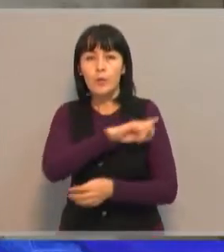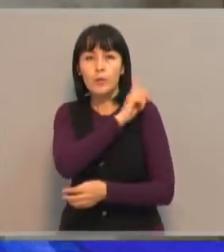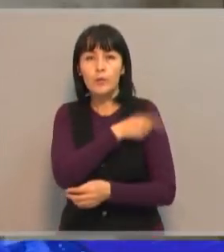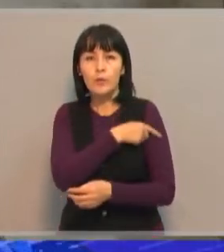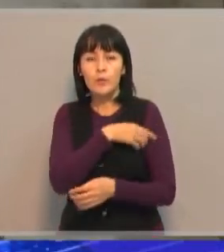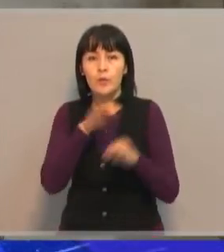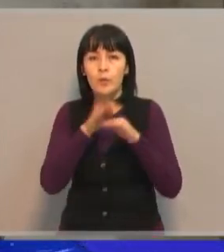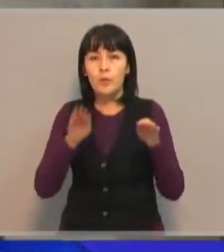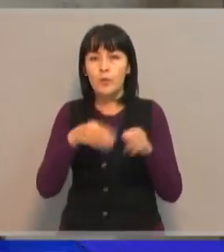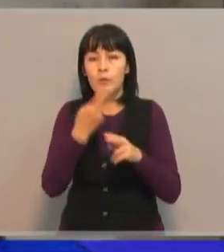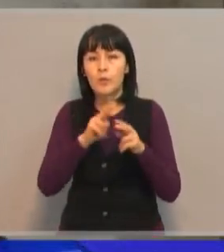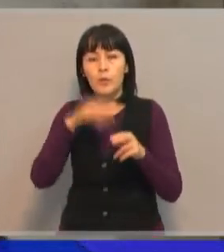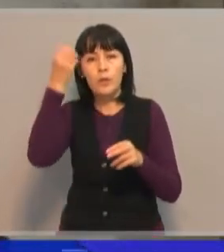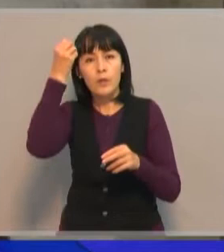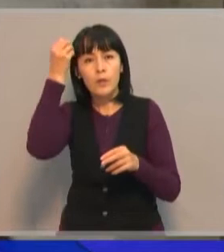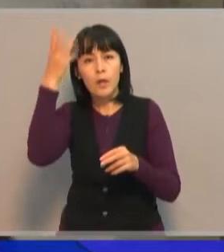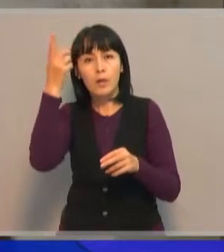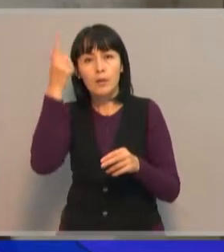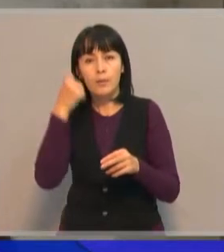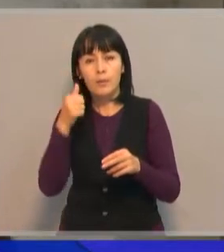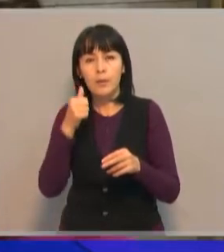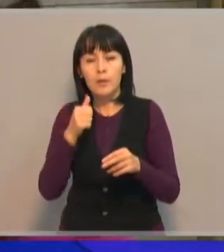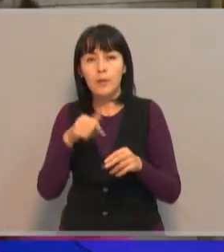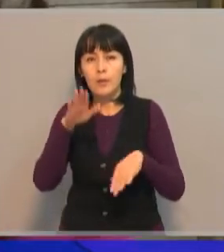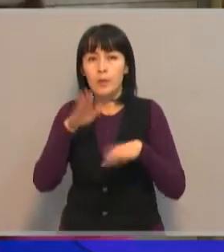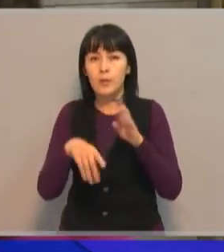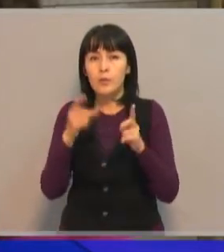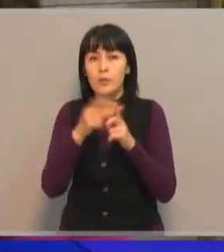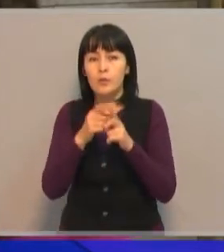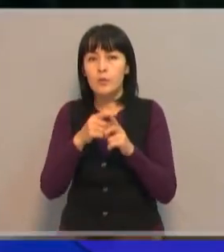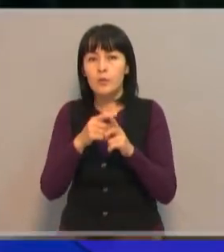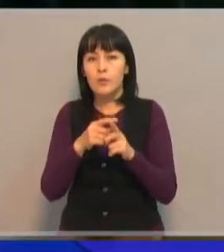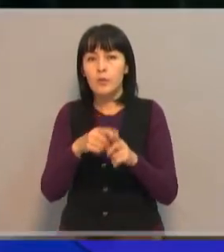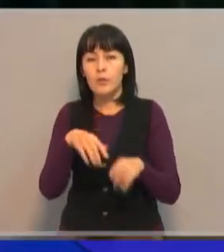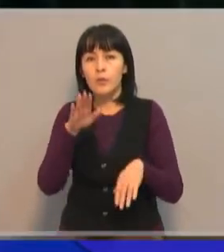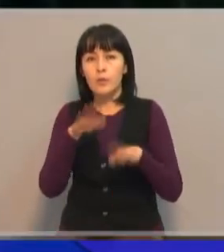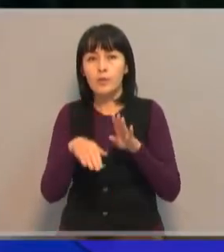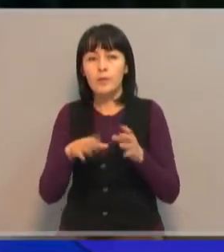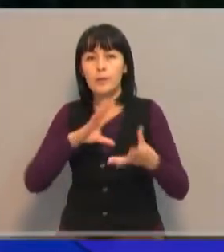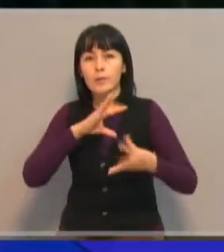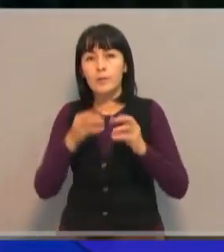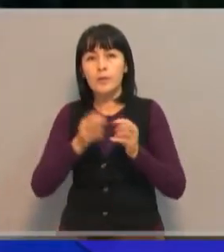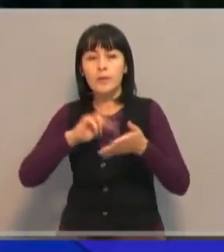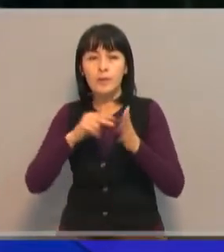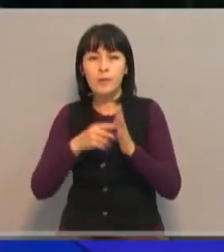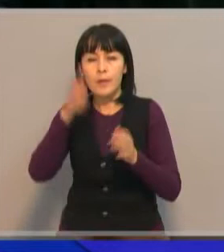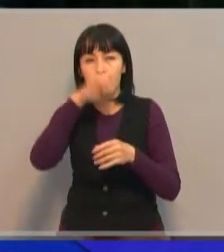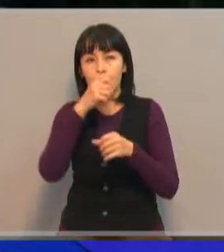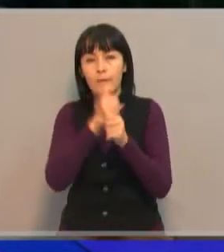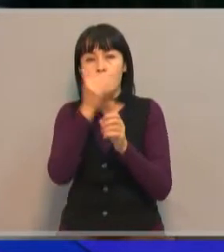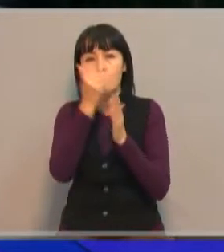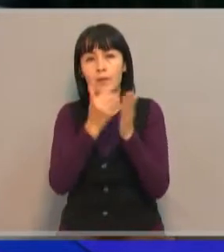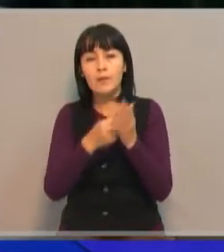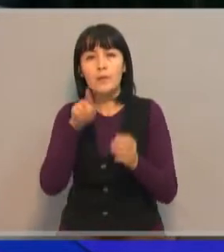өте дарынды, жан жақты, сөйлеу мәнерлері де, қабілеттері өте мықты. Бірлескен жобада мемлекет басшысының